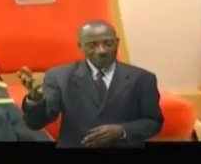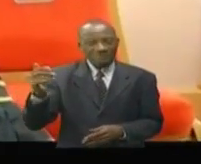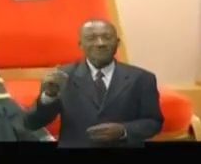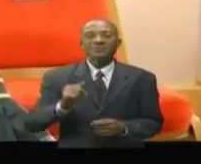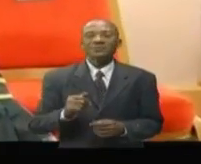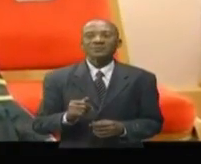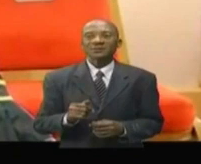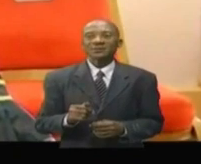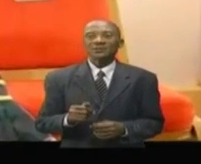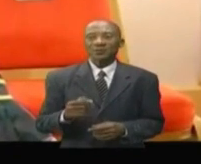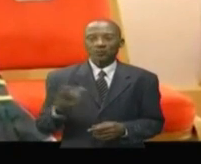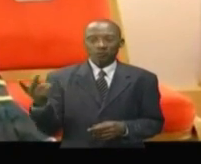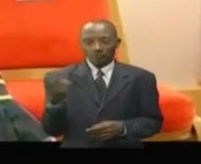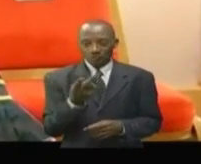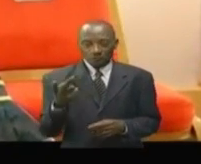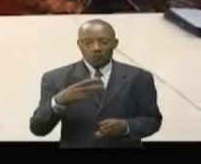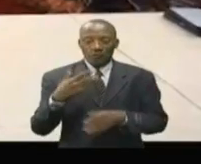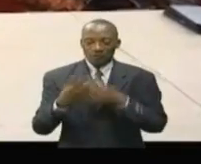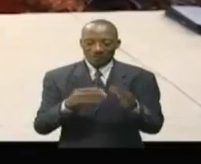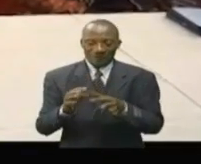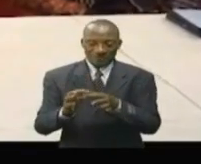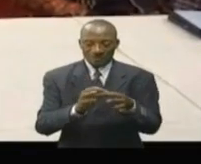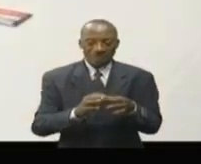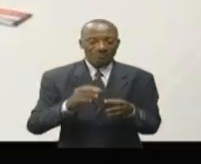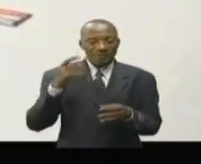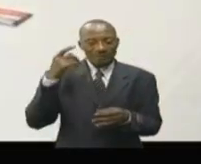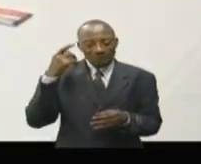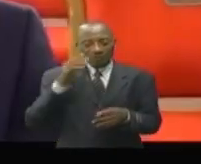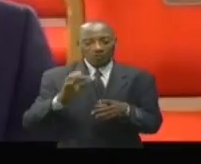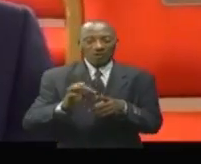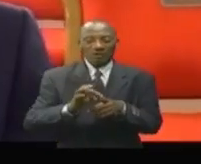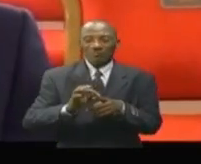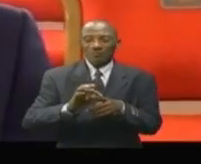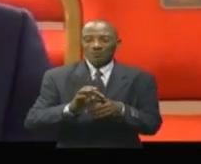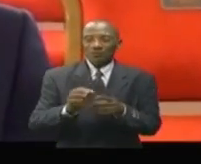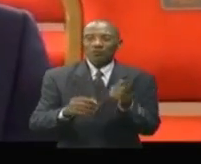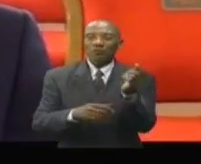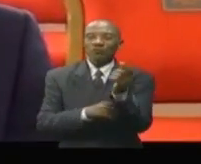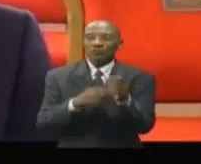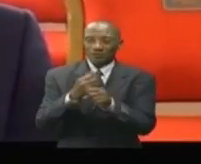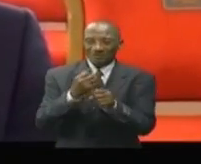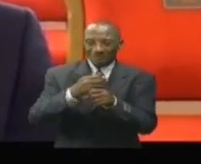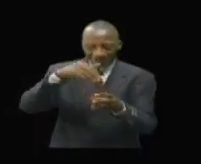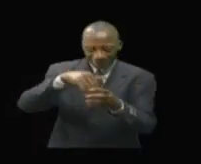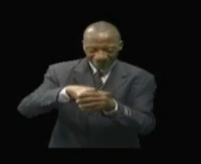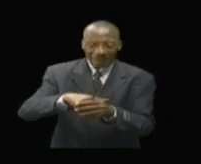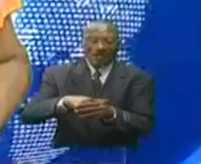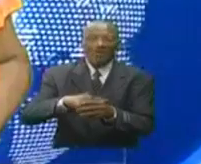l'INPP pour la formation de leur personnel en vue d'un rendement plus meilleur.